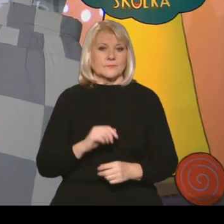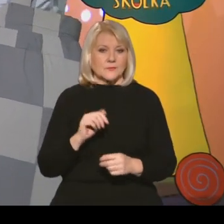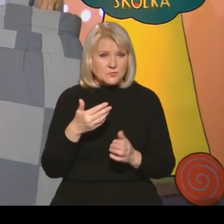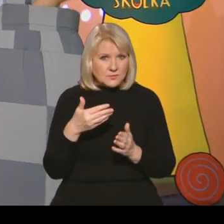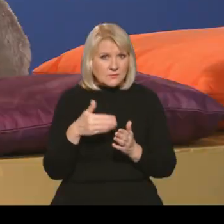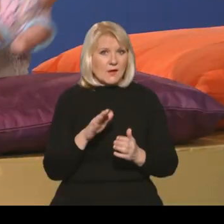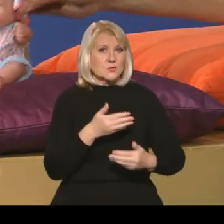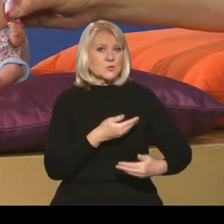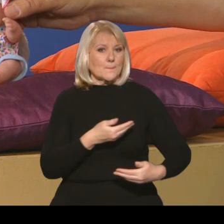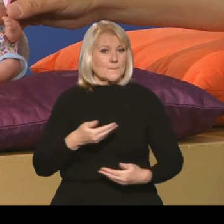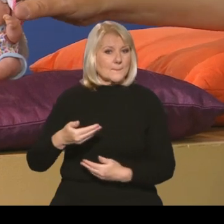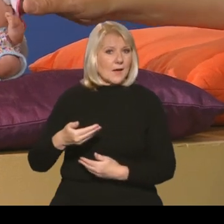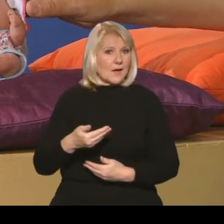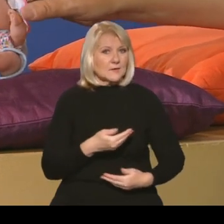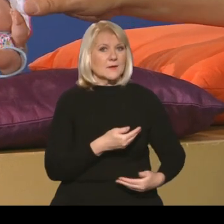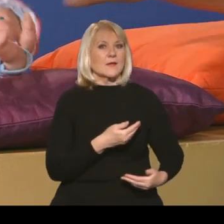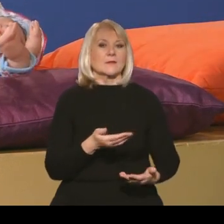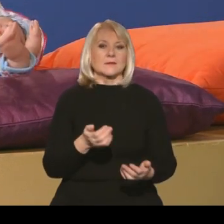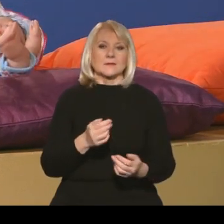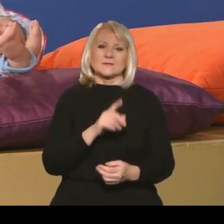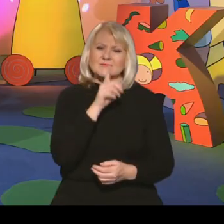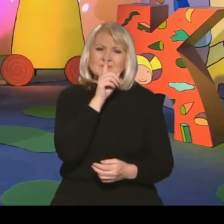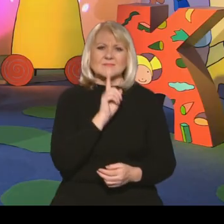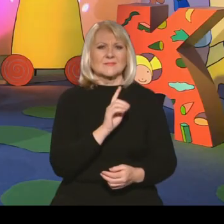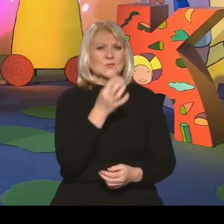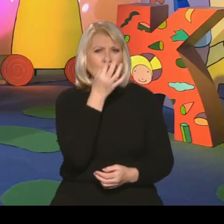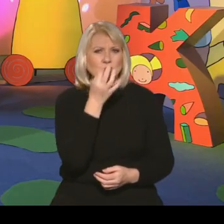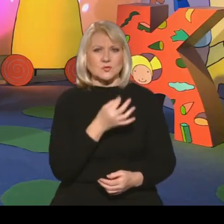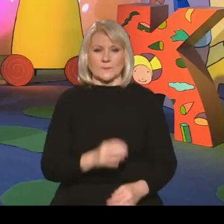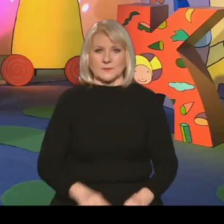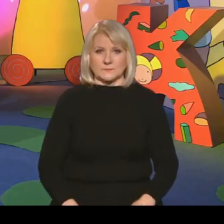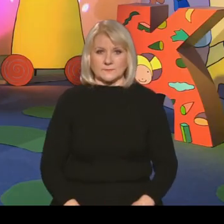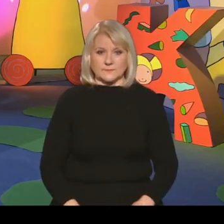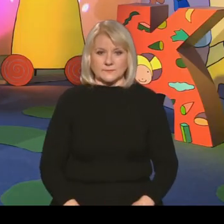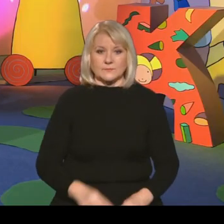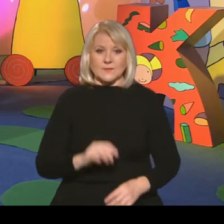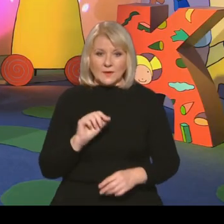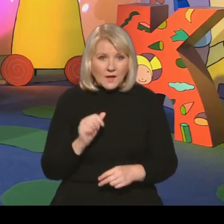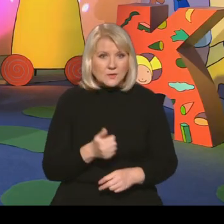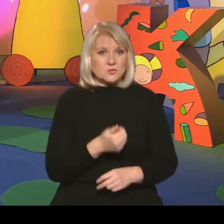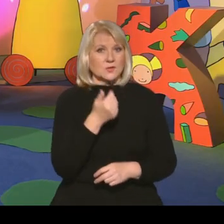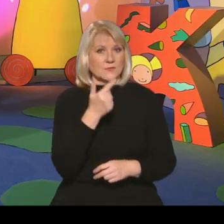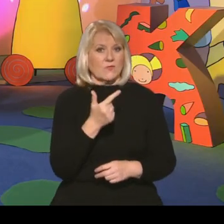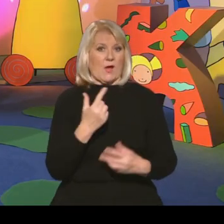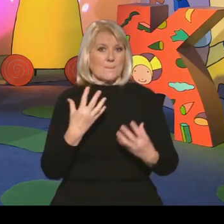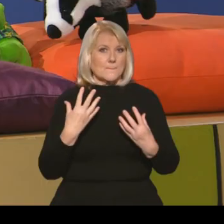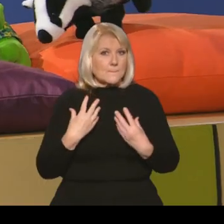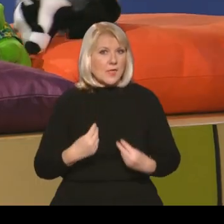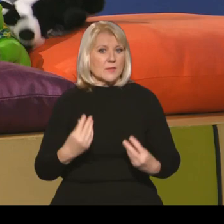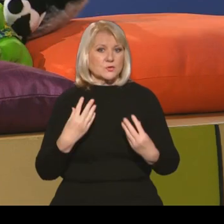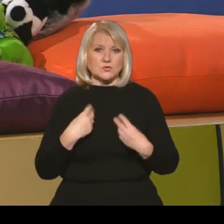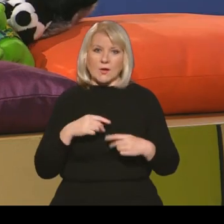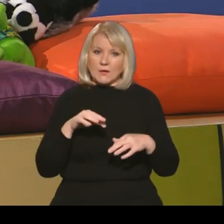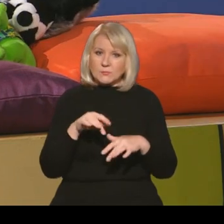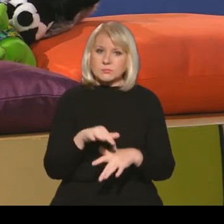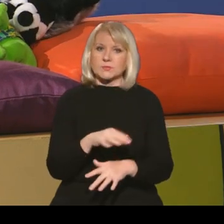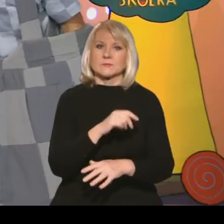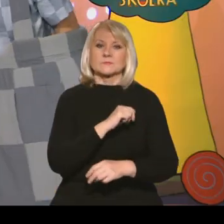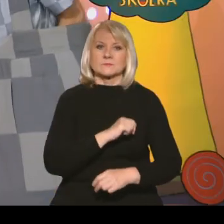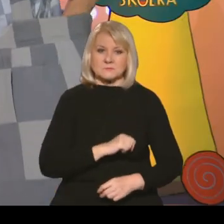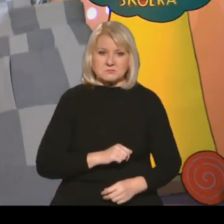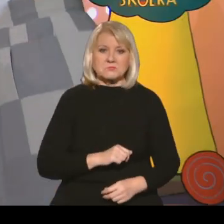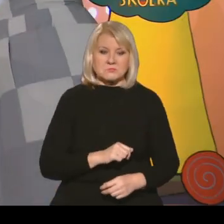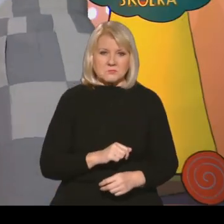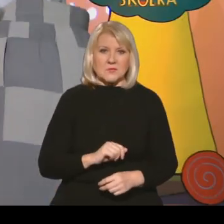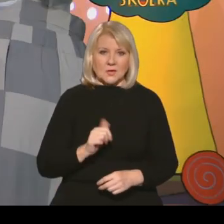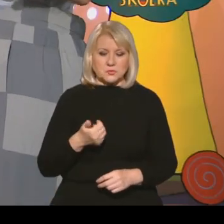další panenku. A pozor, další dva plyšáky. No, ta kapse